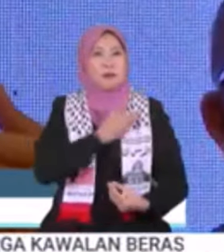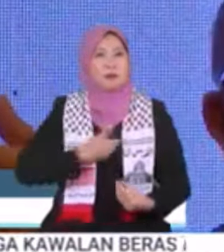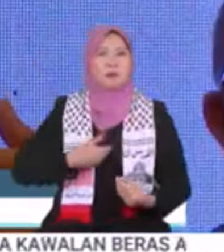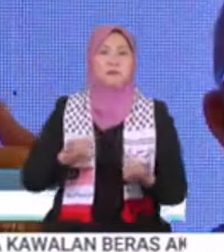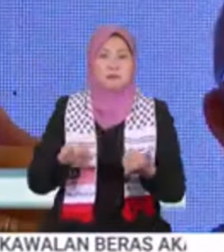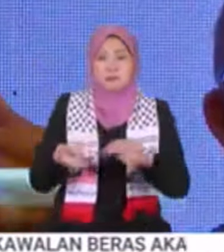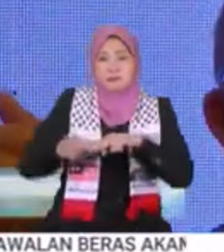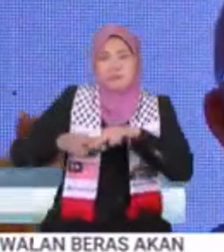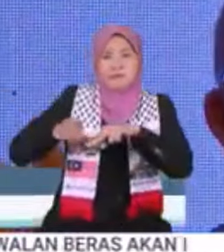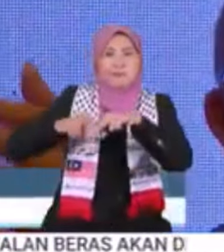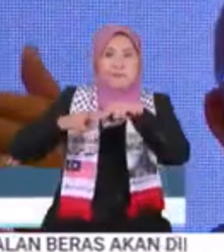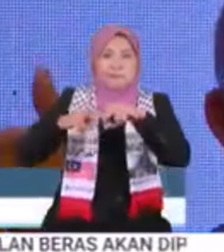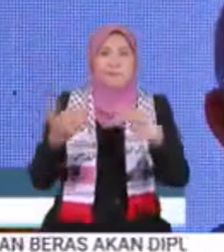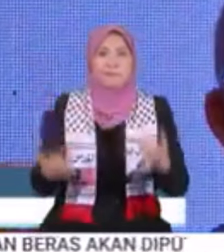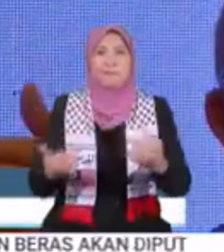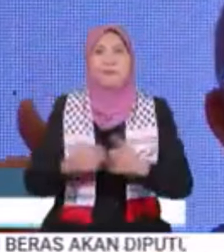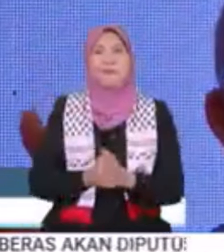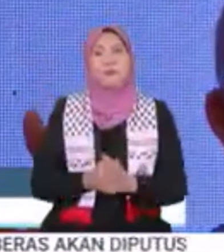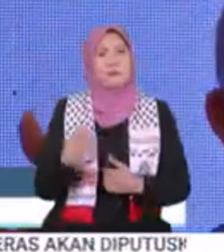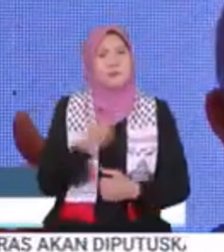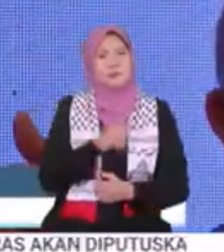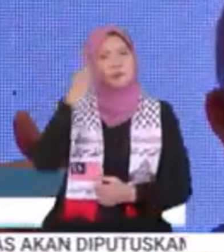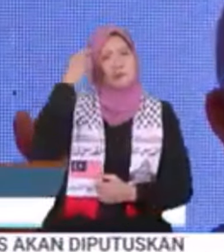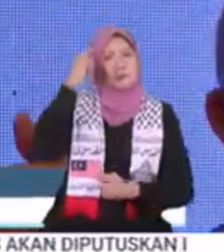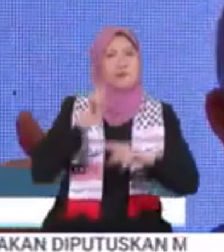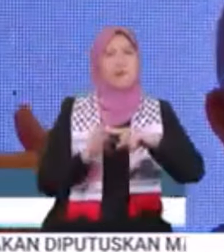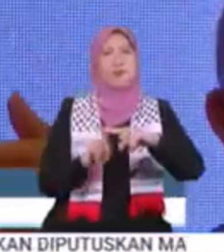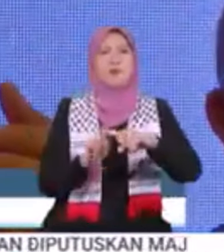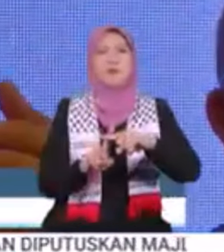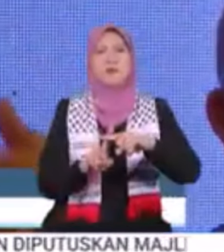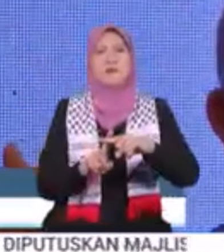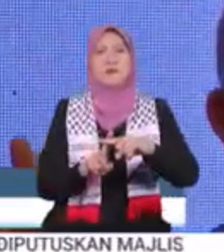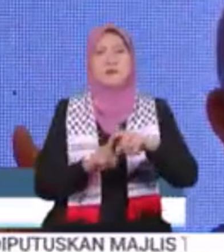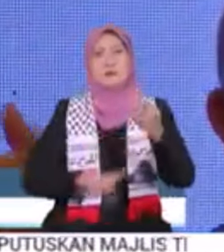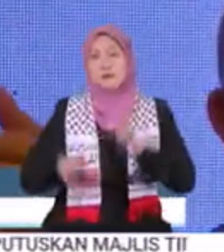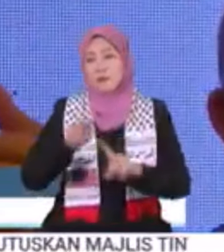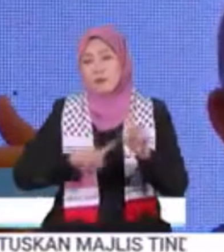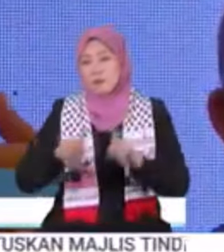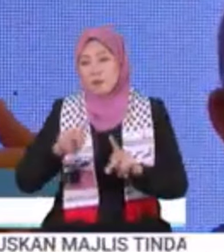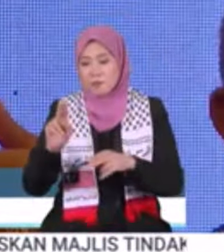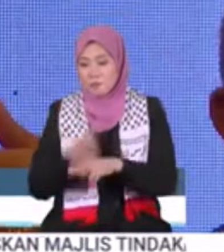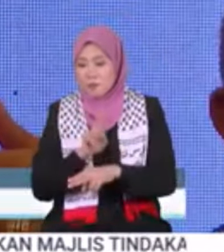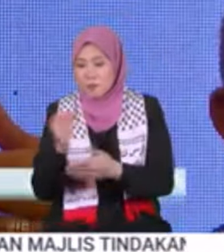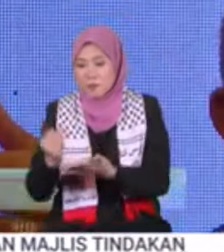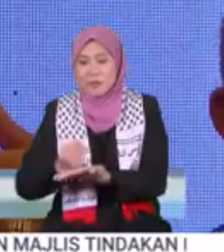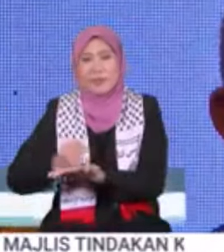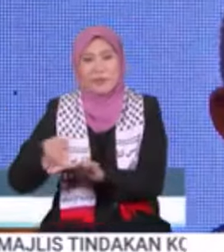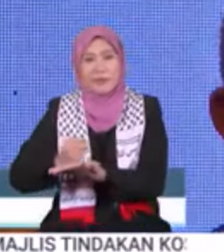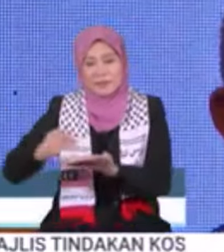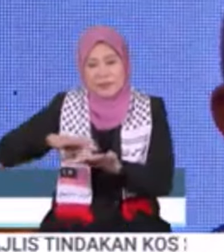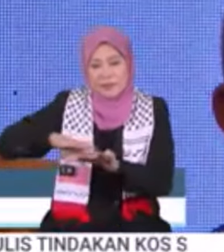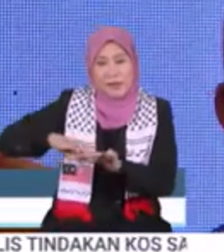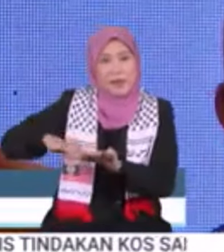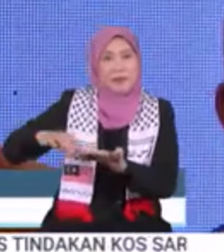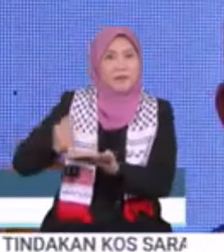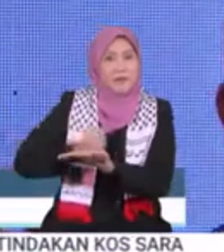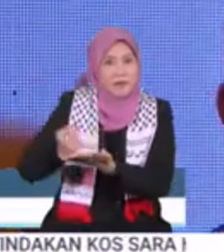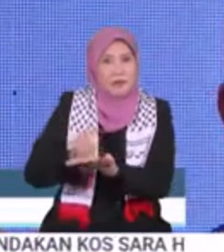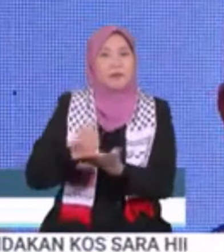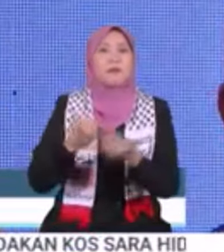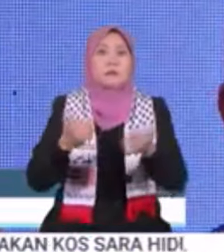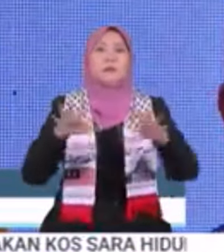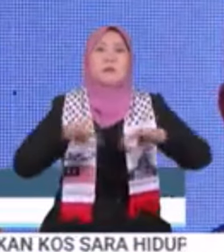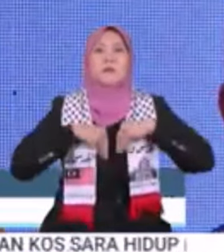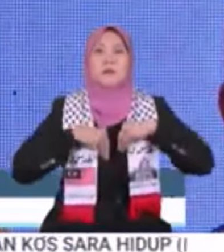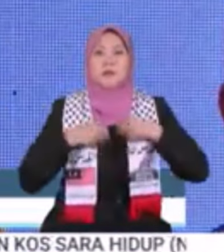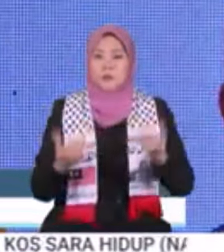kita agak optimistik kita agak optimis yang kalau penggunaan kredit KAD dah mula diterima Dah